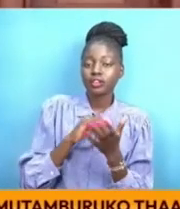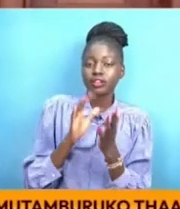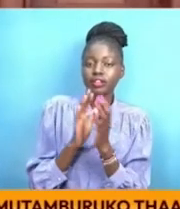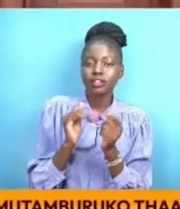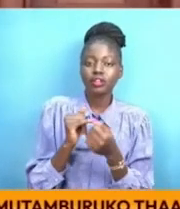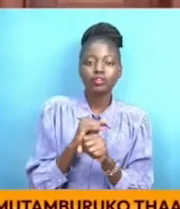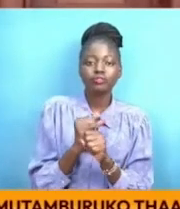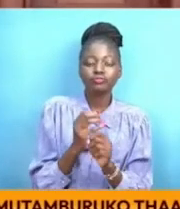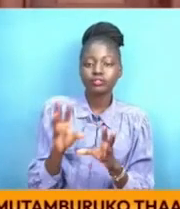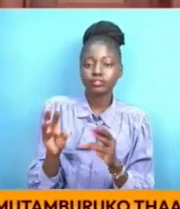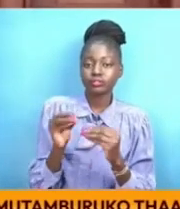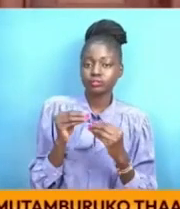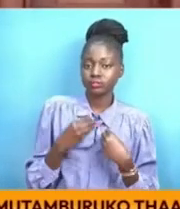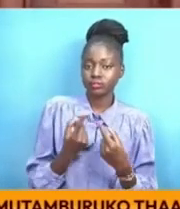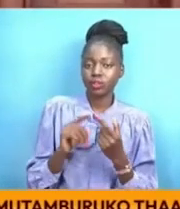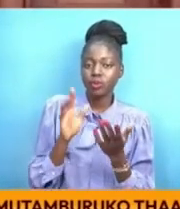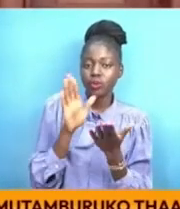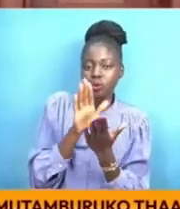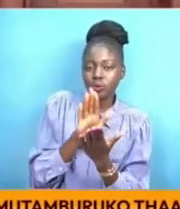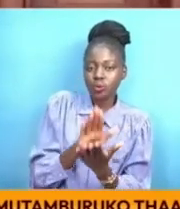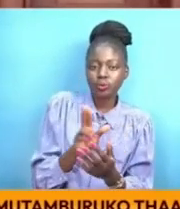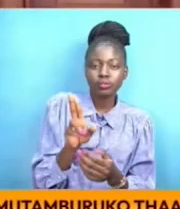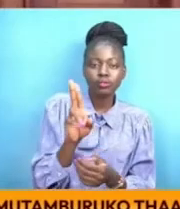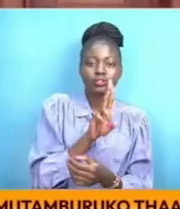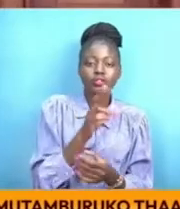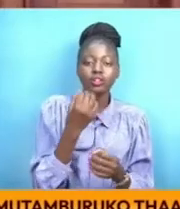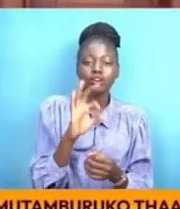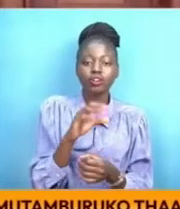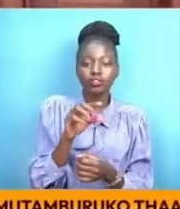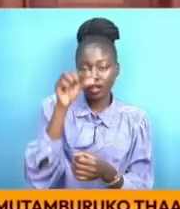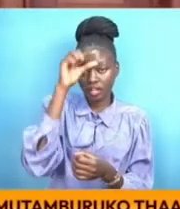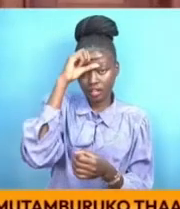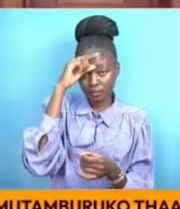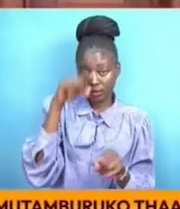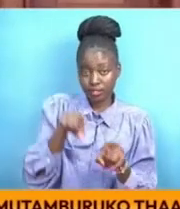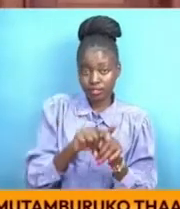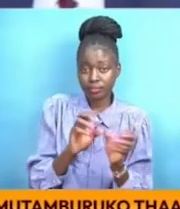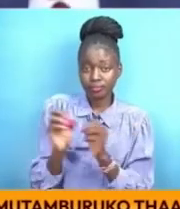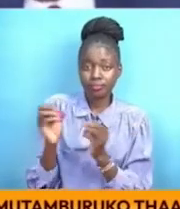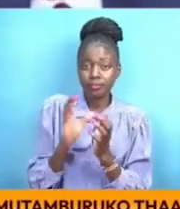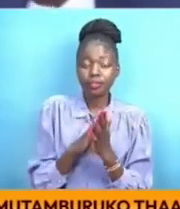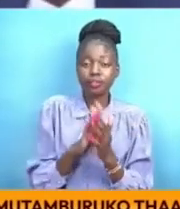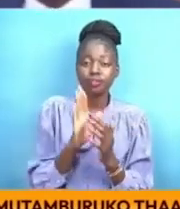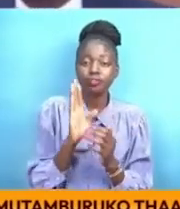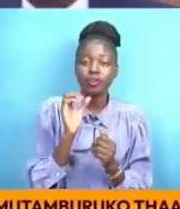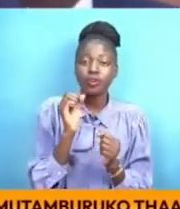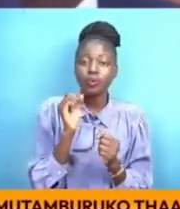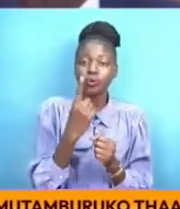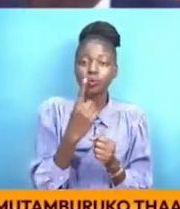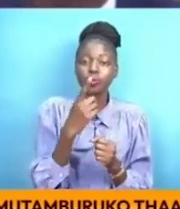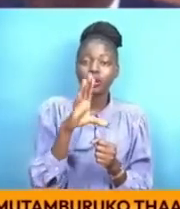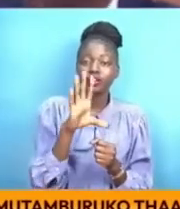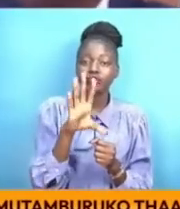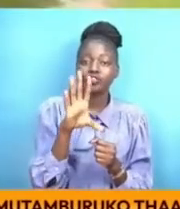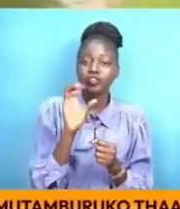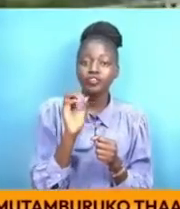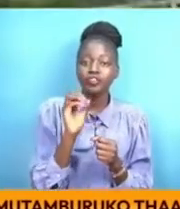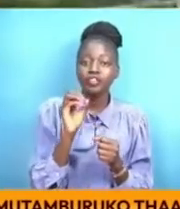na itanya ria guikurukia mahuthiro ma thirikari na muigana wa shilingi bilioni